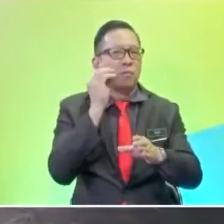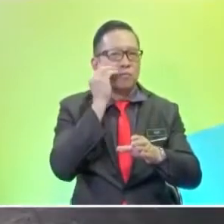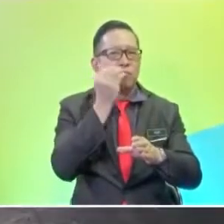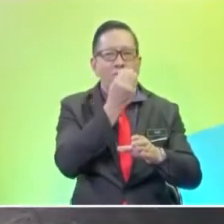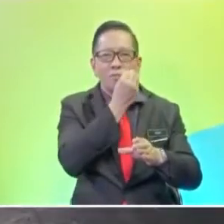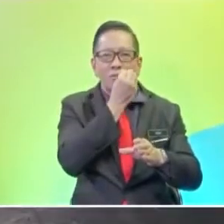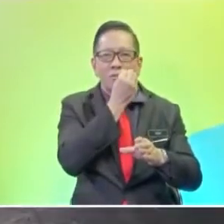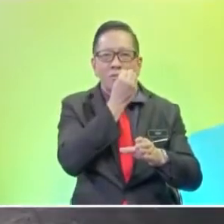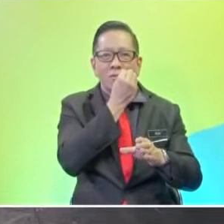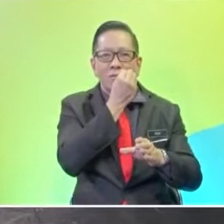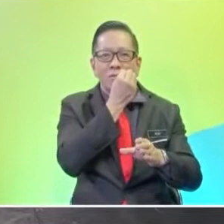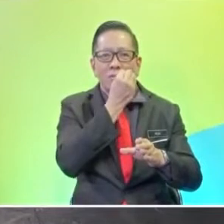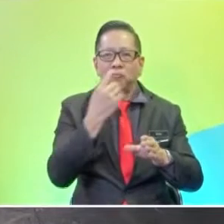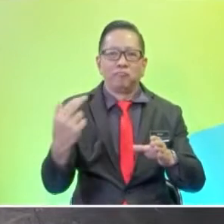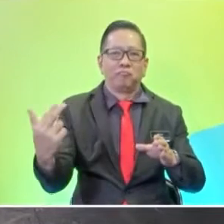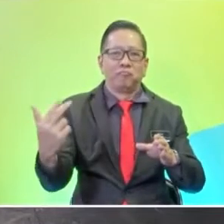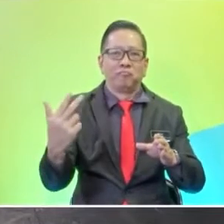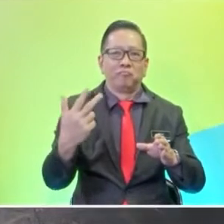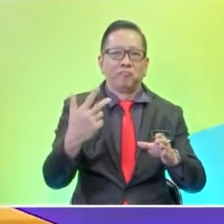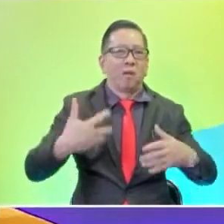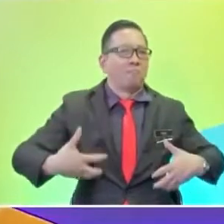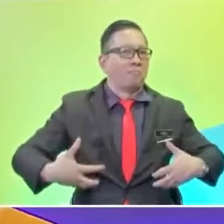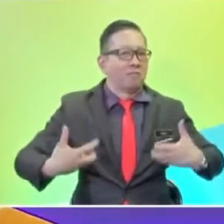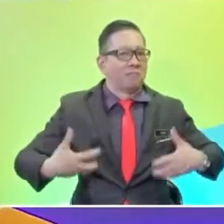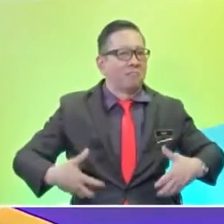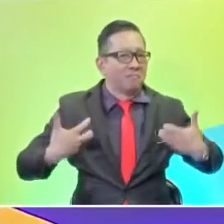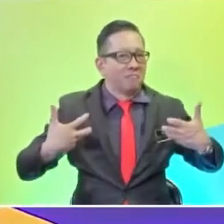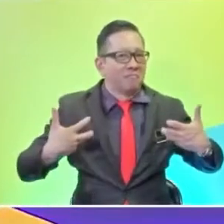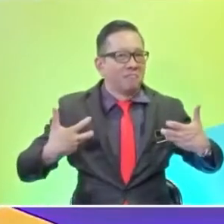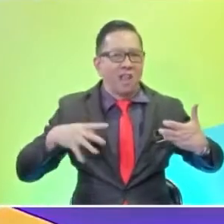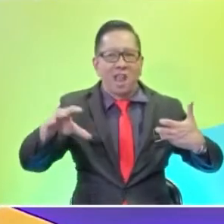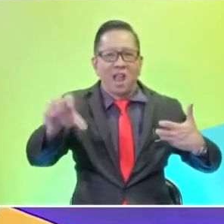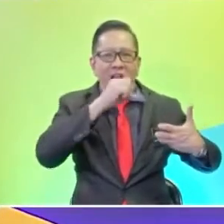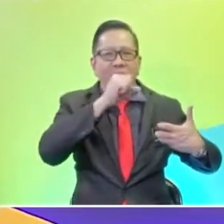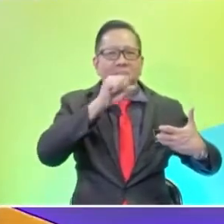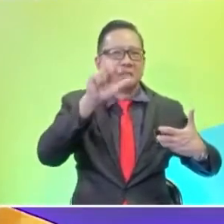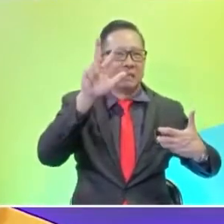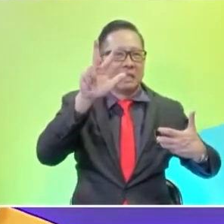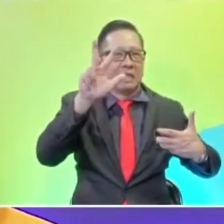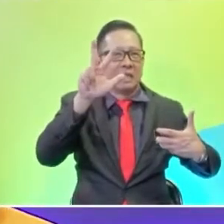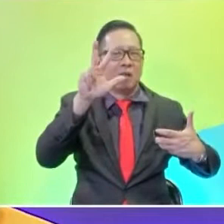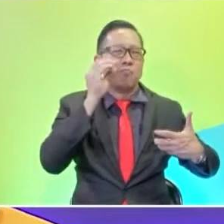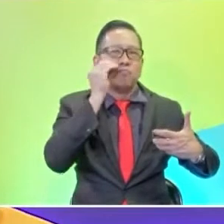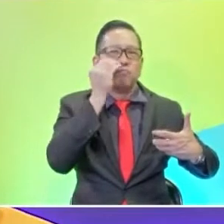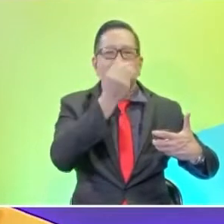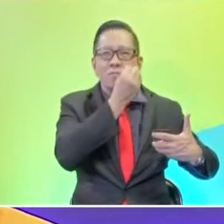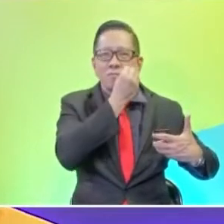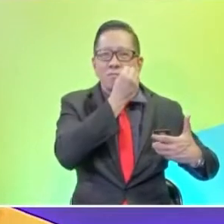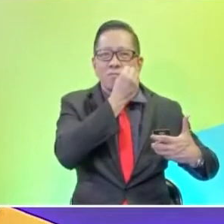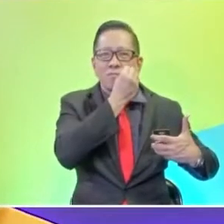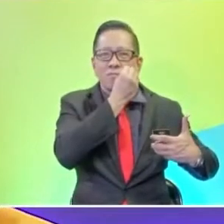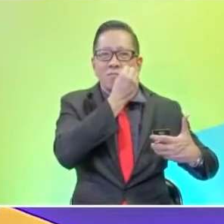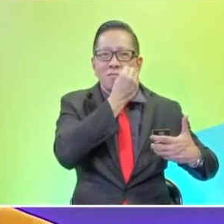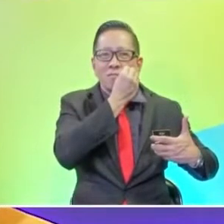tiba-tiba datang pula seekor monyet nih dia cabut tiga bentuk bunga Wih banyaknya